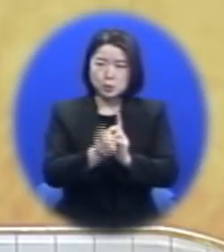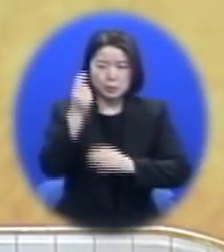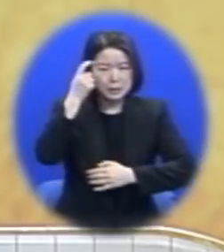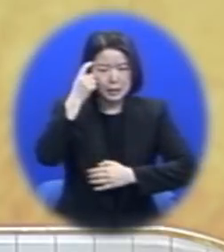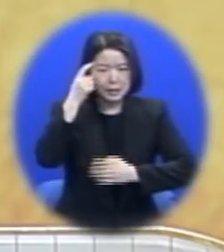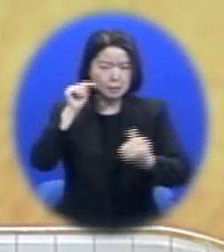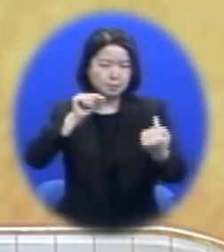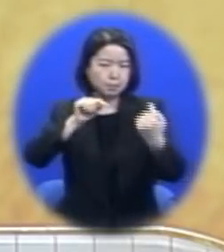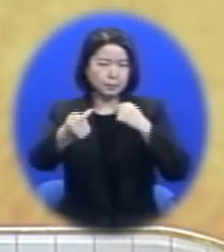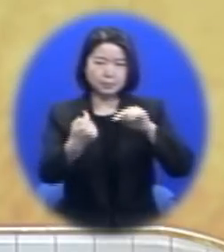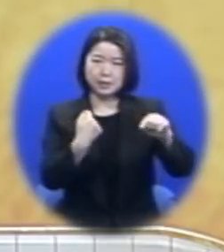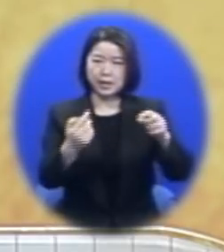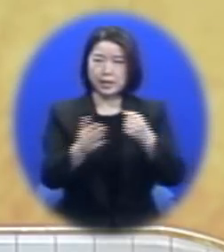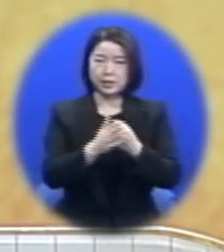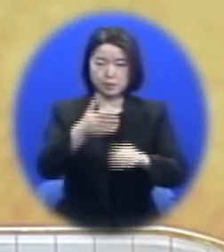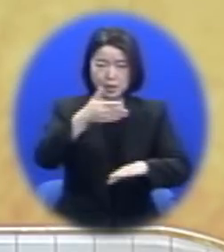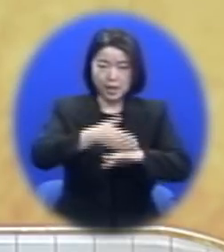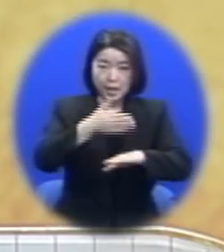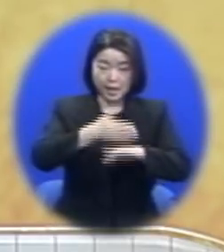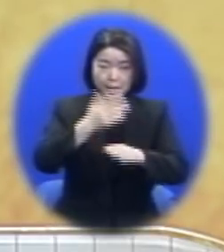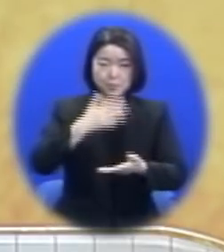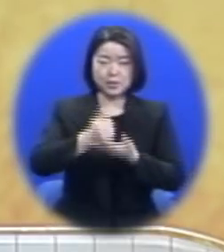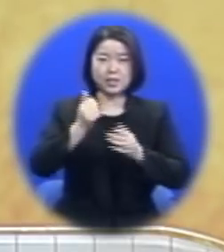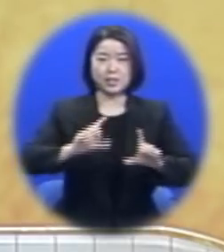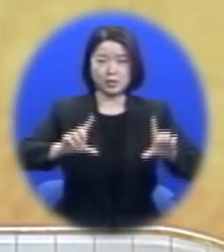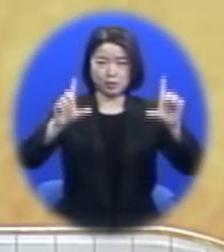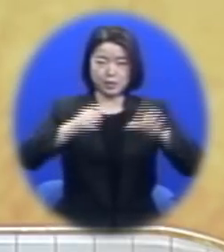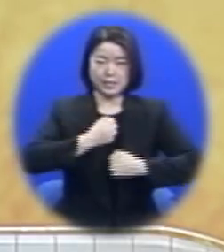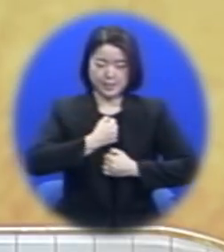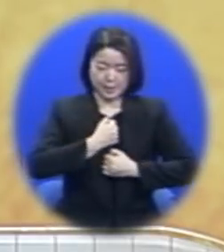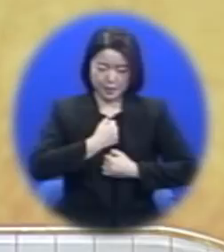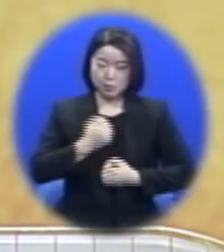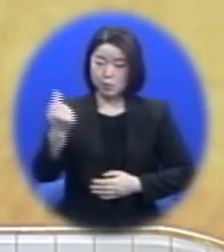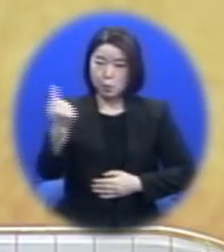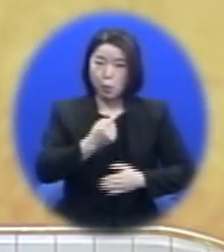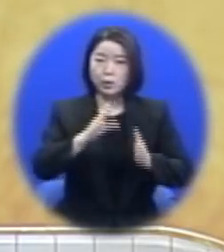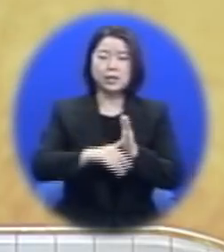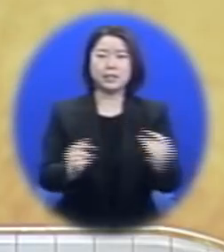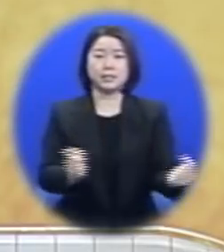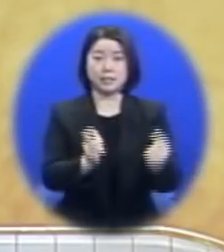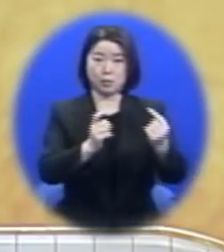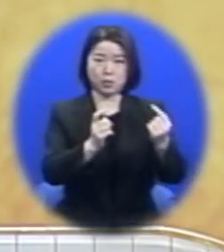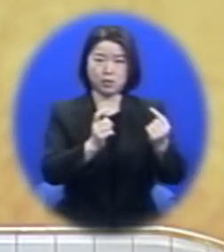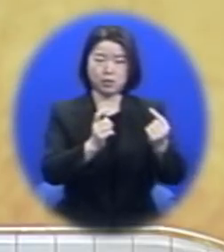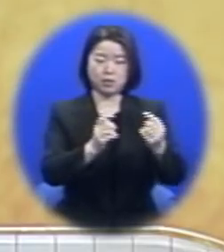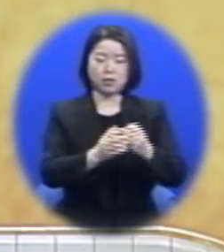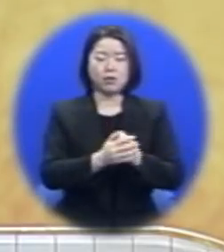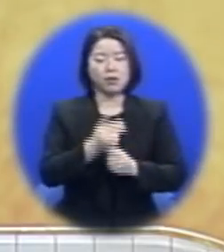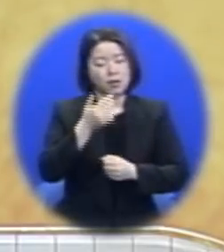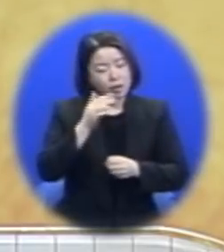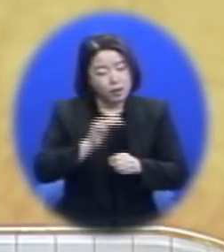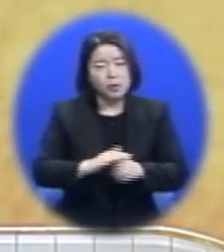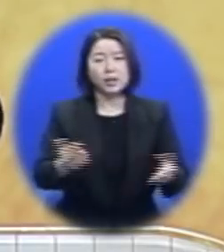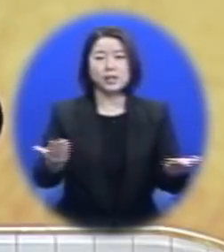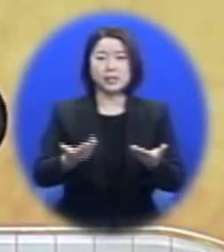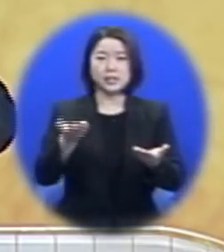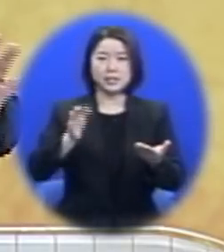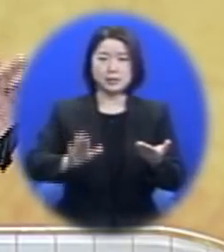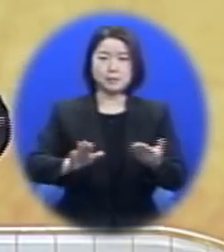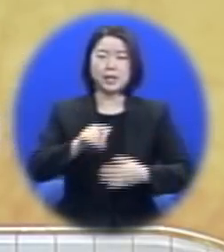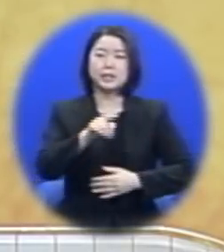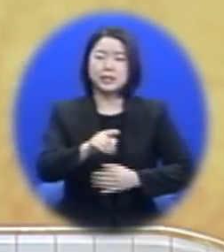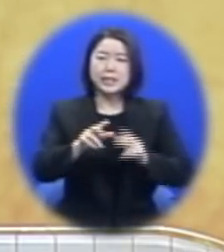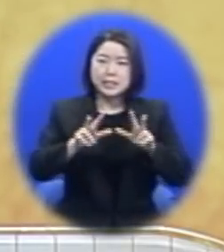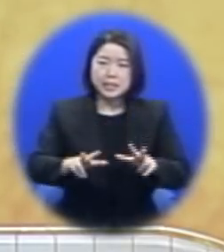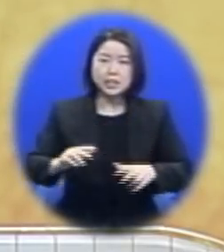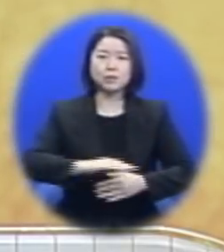맞아서 감사주의를 지키러 오면서 그렇게 싸웠다는 겁니다. 기가 막힌 일이지만 그것이 지금